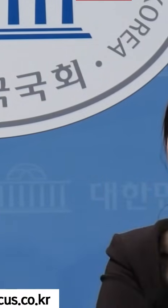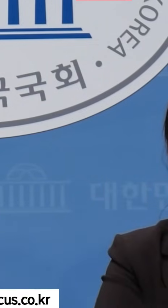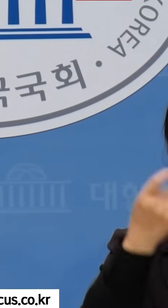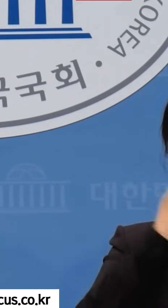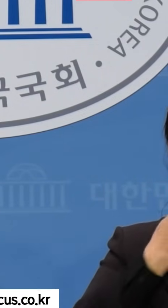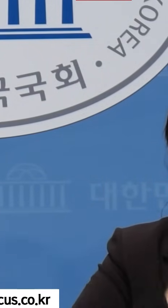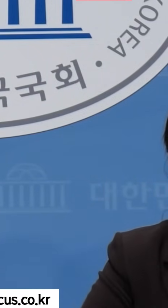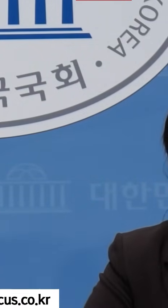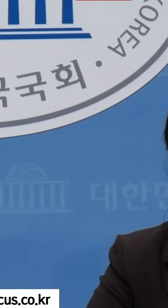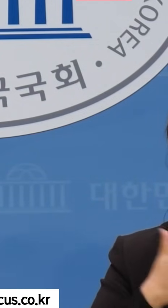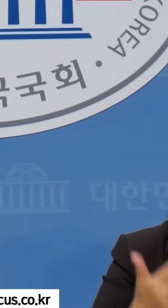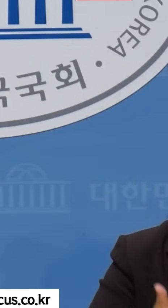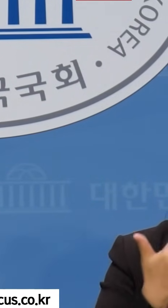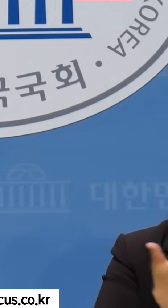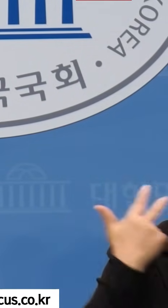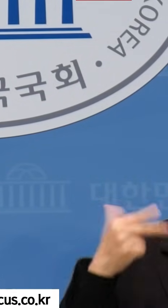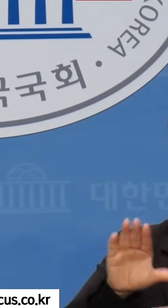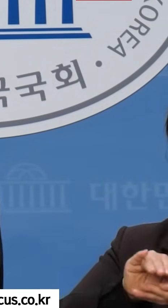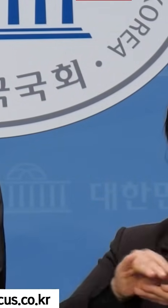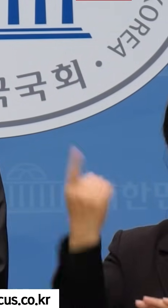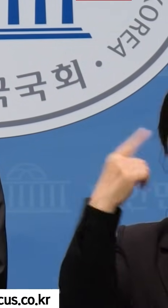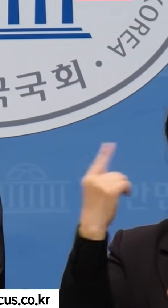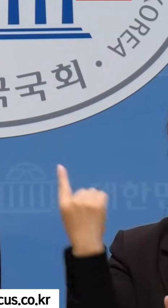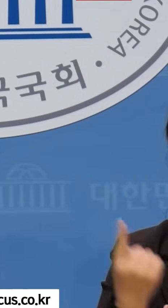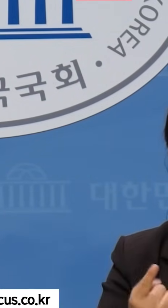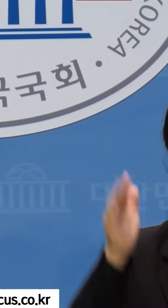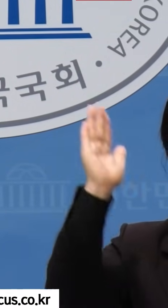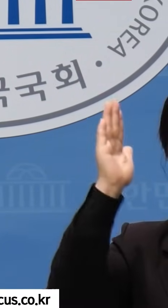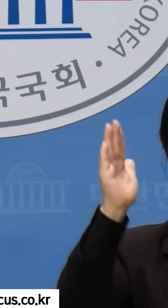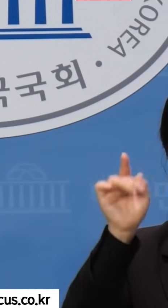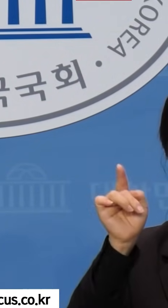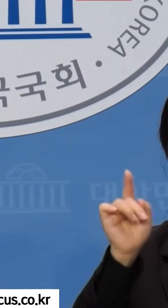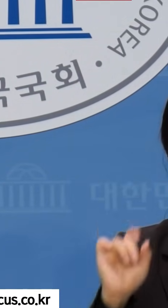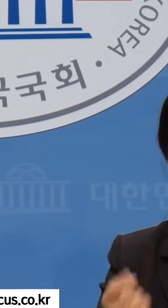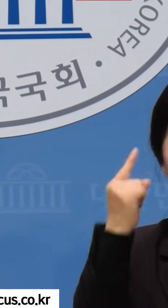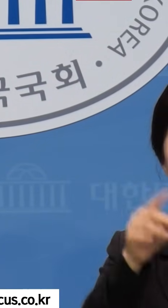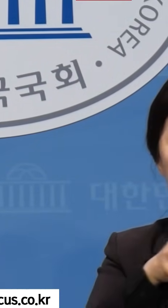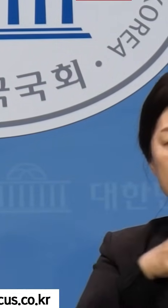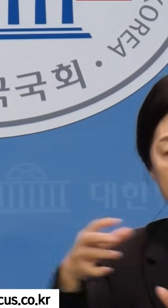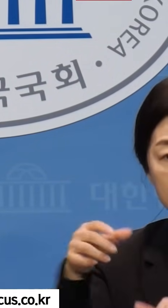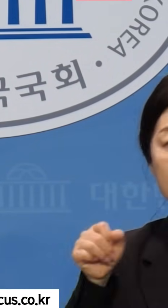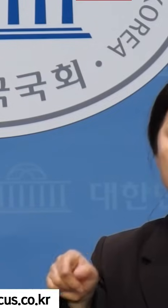7년 전 제가 방송에서 했던 발언을 빌미 삼아서